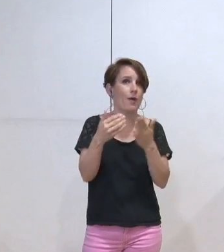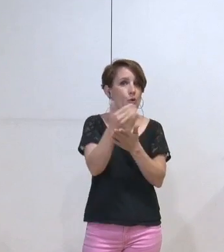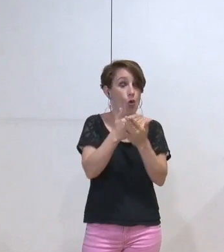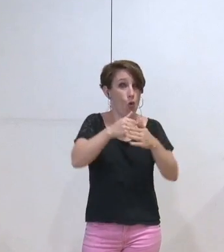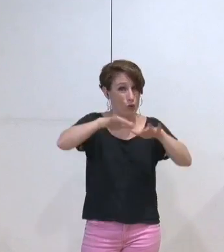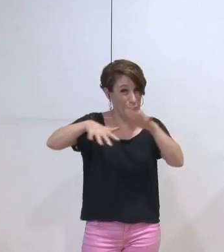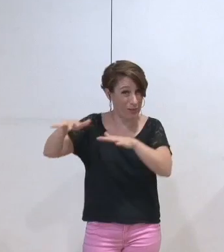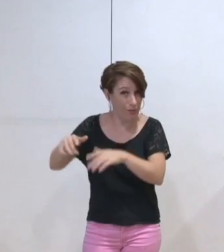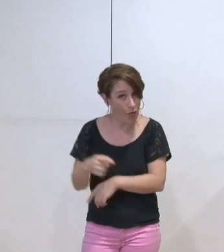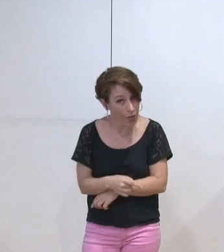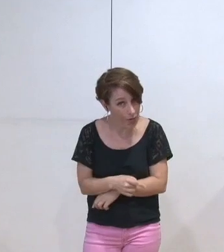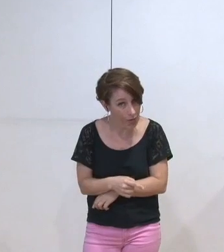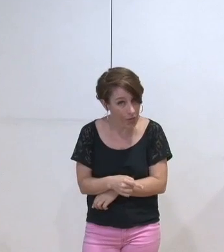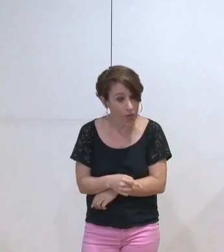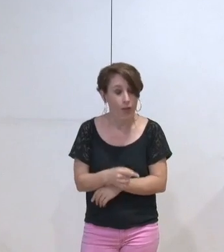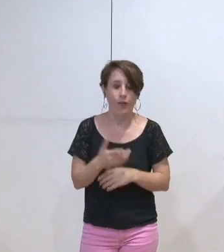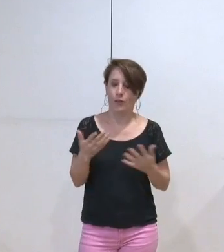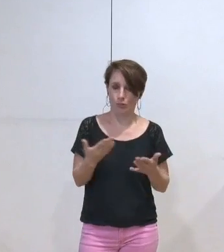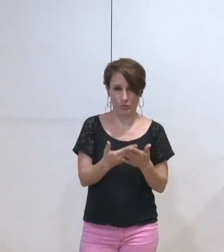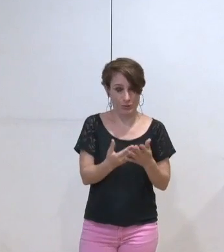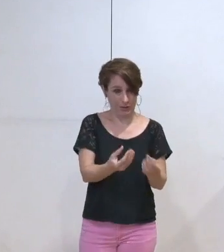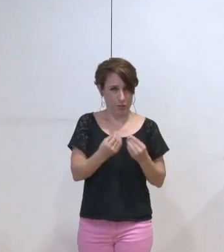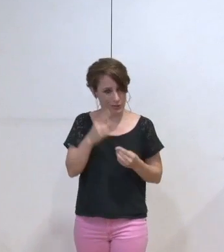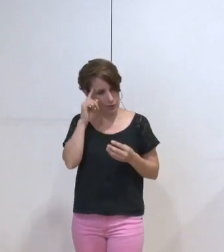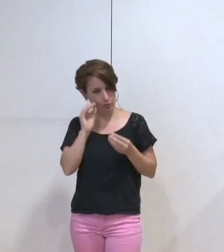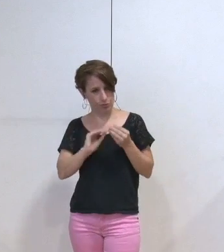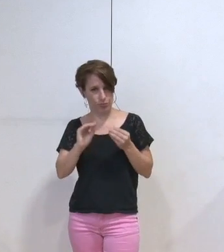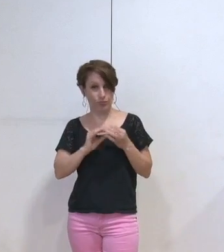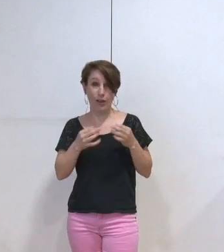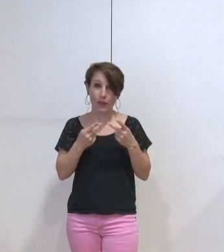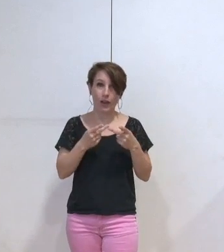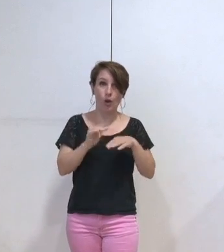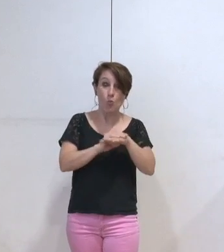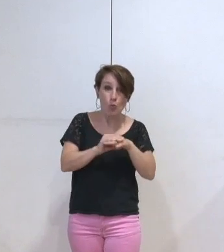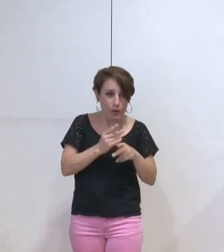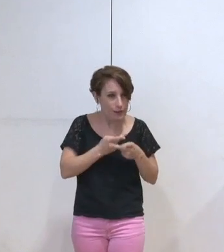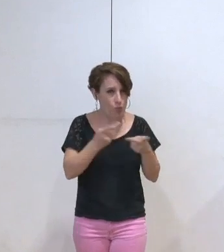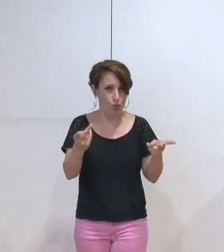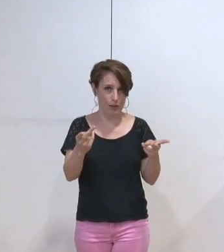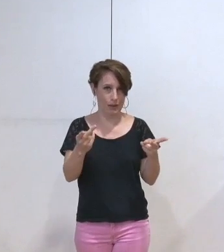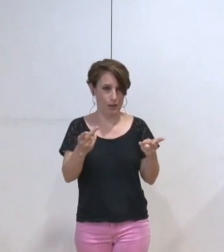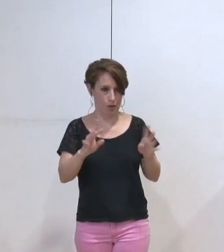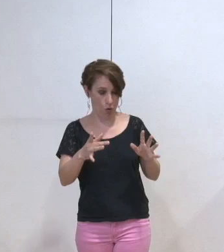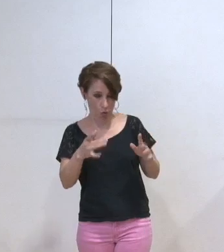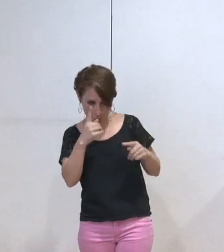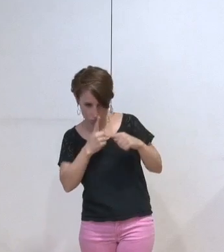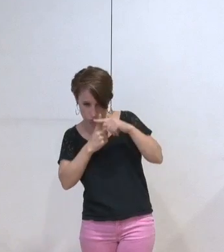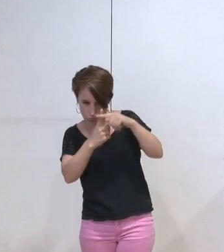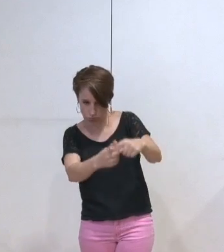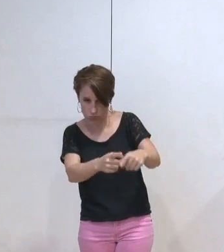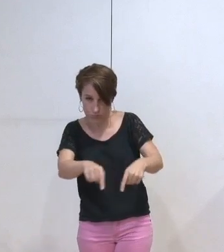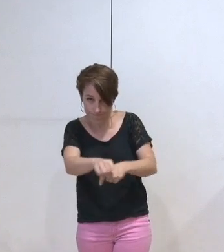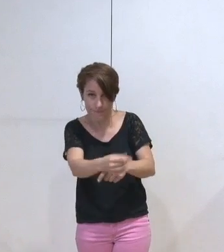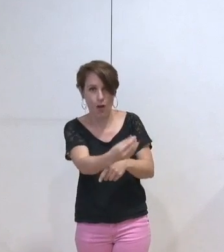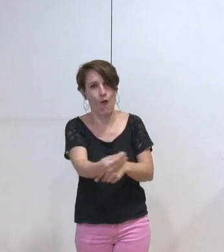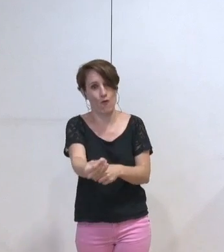ça interroge et j'y reviendrai plus tard sur les politiques publiques qui peuvent être apportées spécifiquement en direction de ces familles et